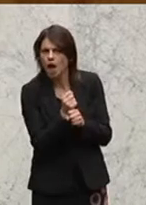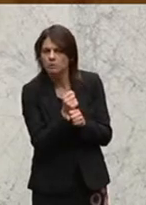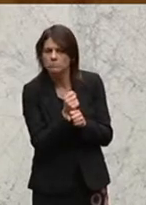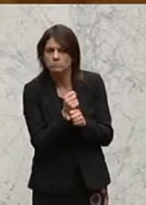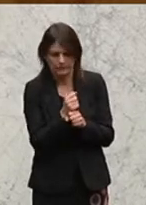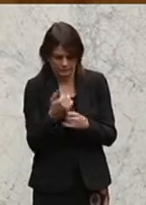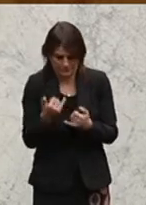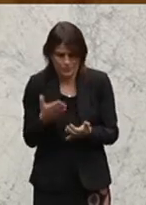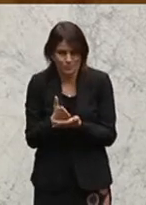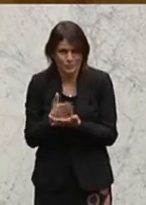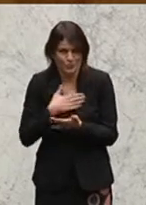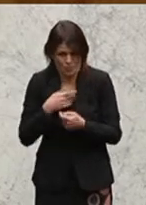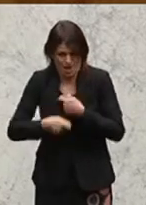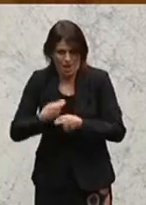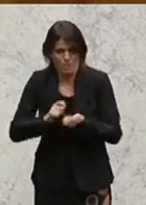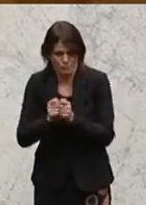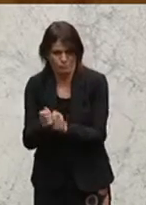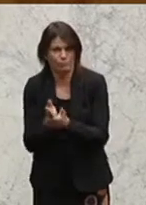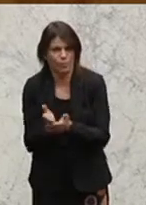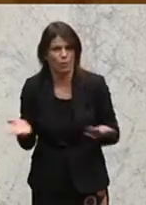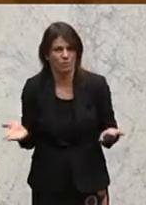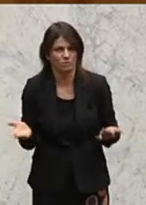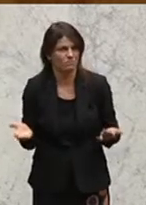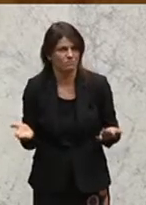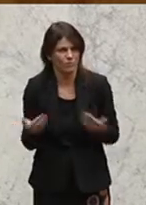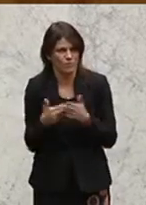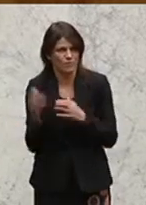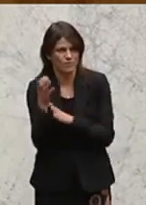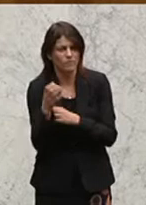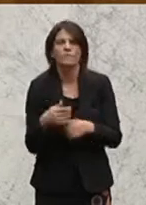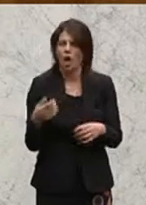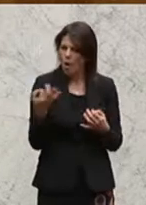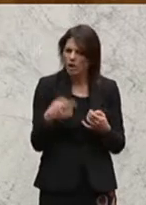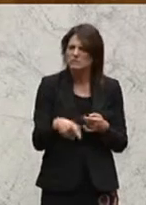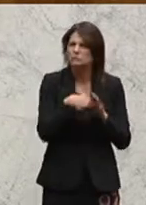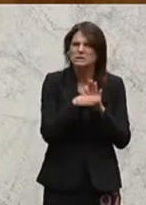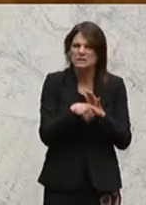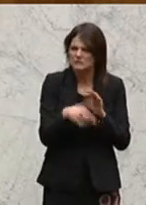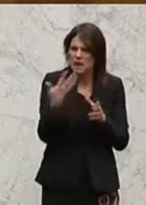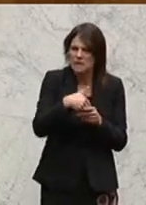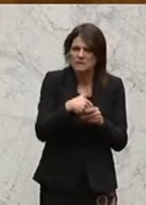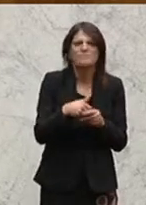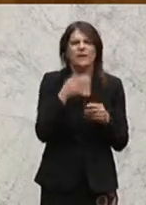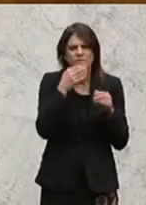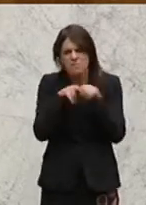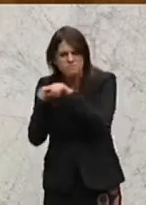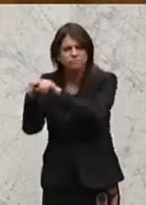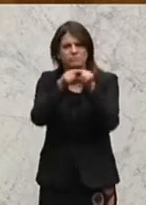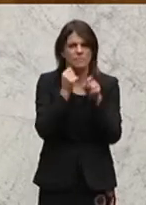Arbeit sind. Da sage ich heute, denn was beschließen wir heute? Ein Gesetz zur Harmonisierung zum Abbau von